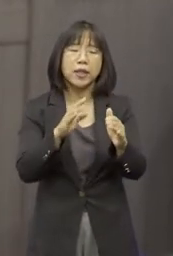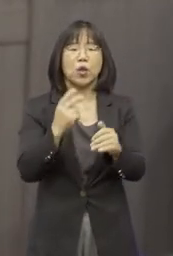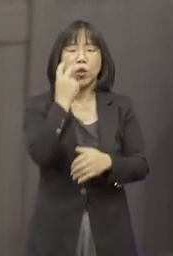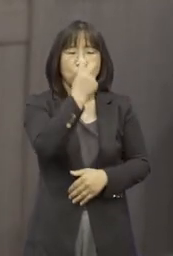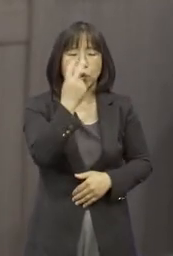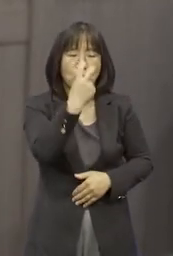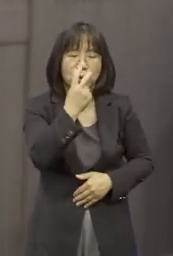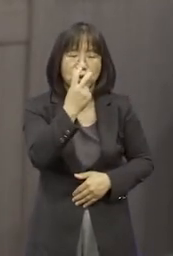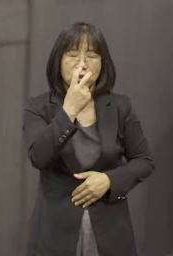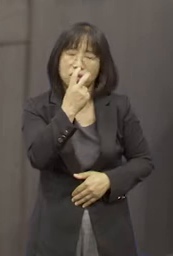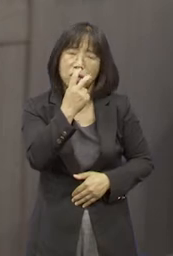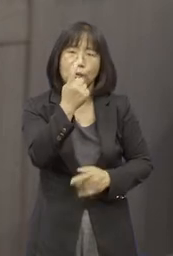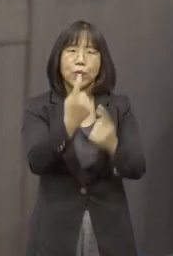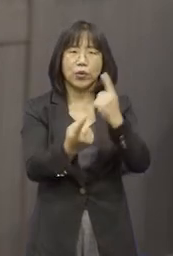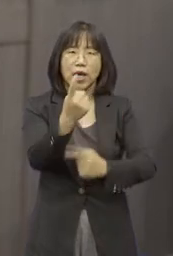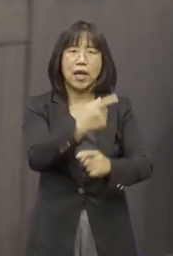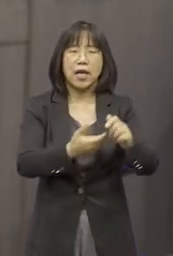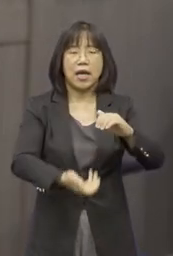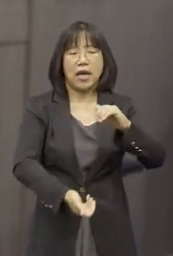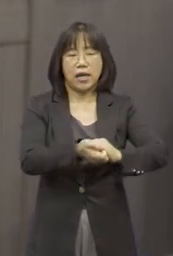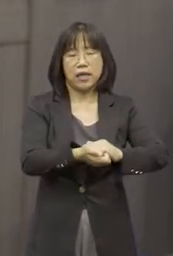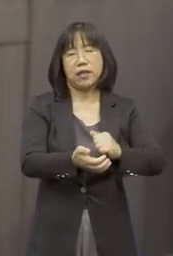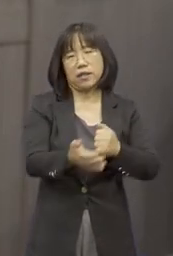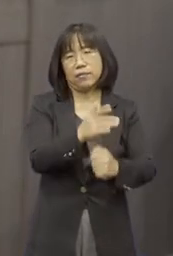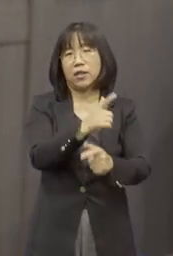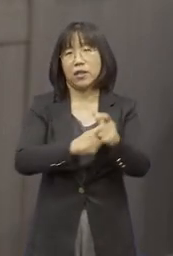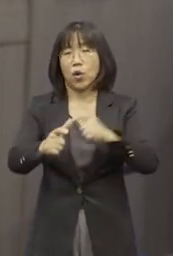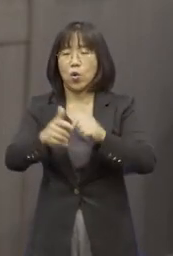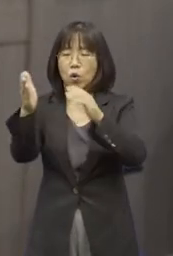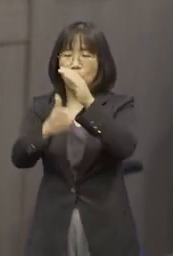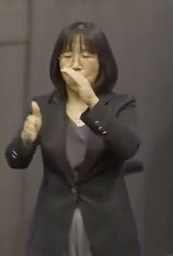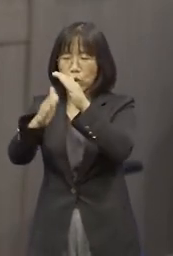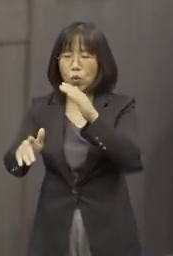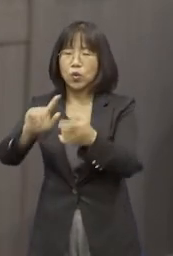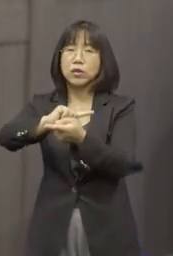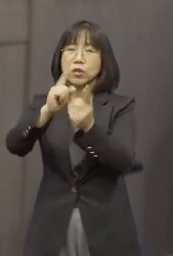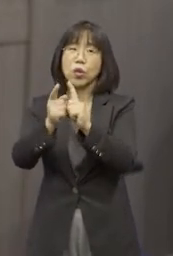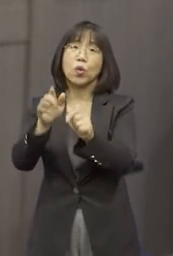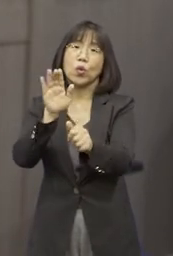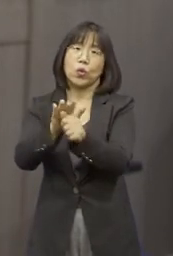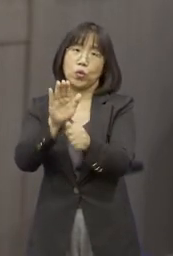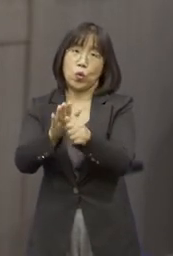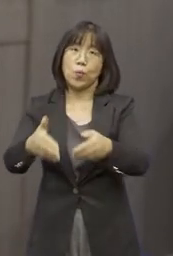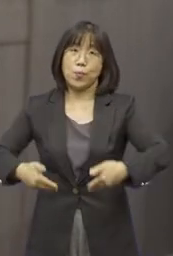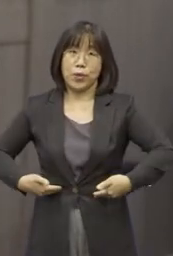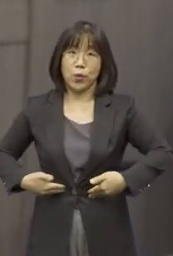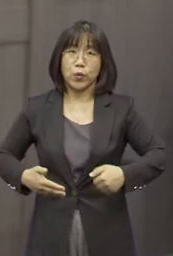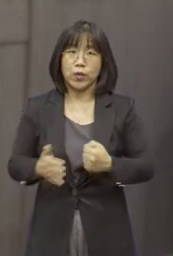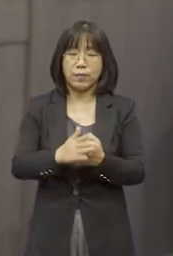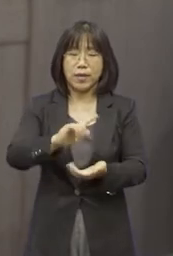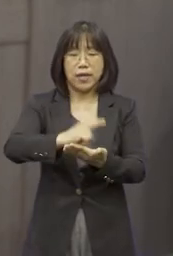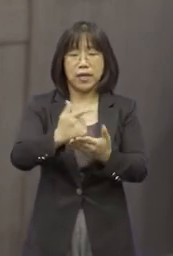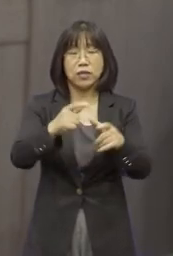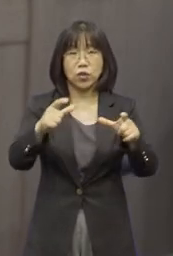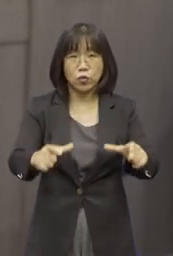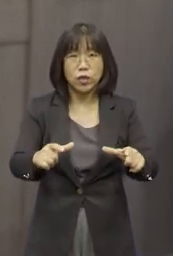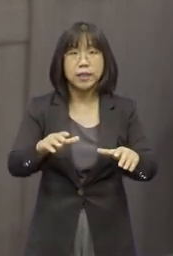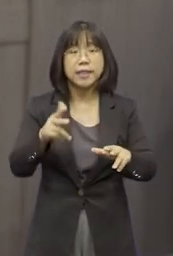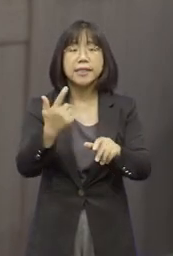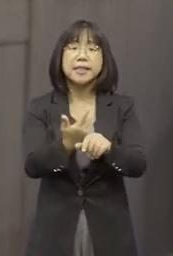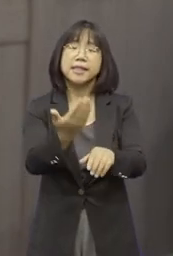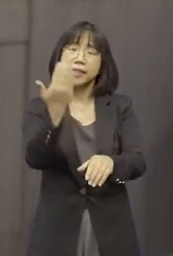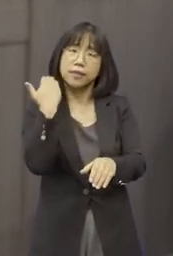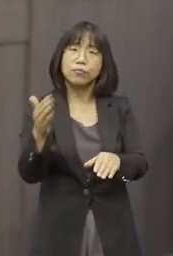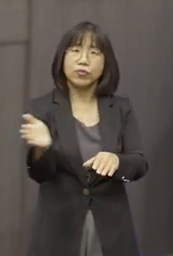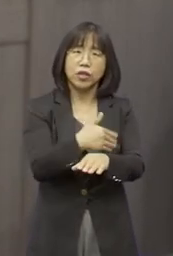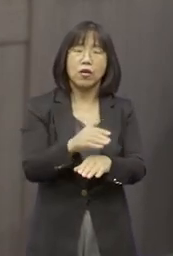중심 돌봄의 한계 상황에 대한 공공의 역할이 더 많이 요구되고 있습니다. 이에 강서구에서는 지난해